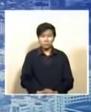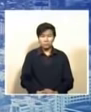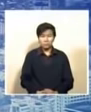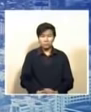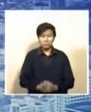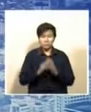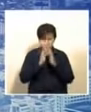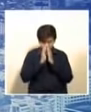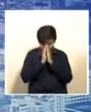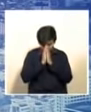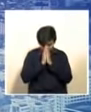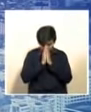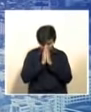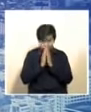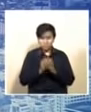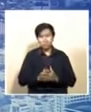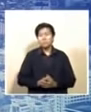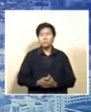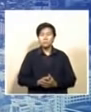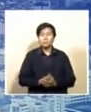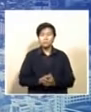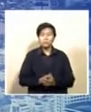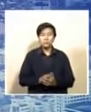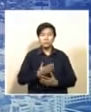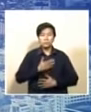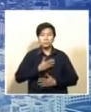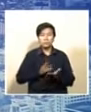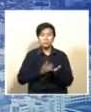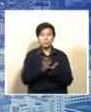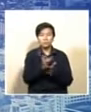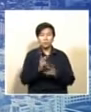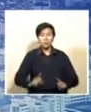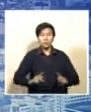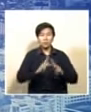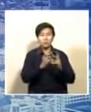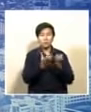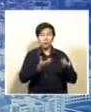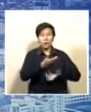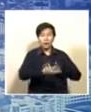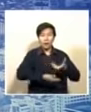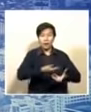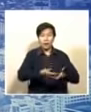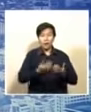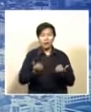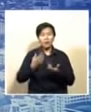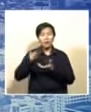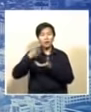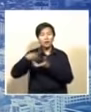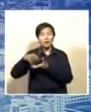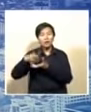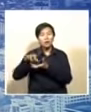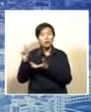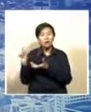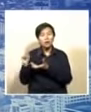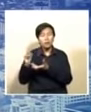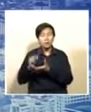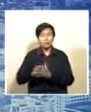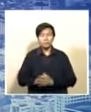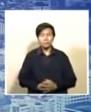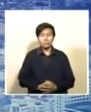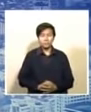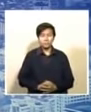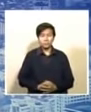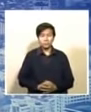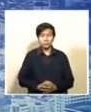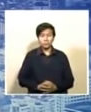เริ่มต้นอย่างนี้นะครับว่าถ้าเราย้อนหลังไปจนถึงวันที่เราเริ่ม